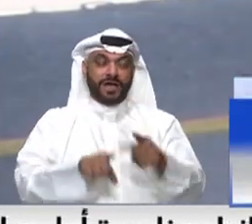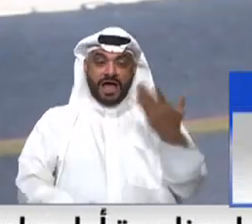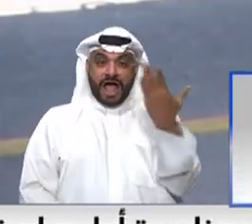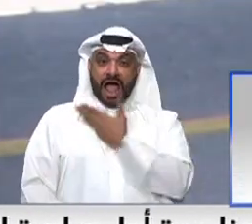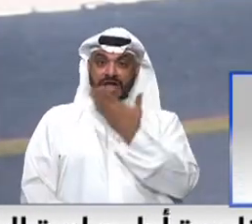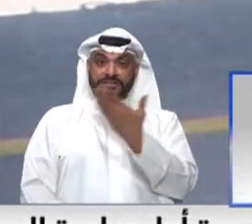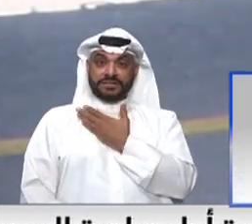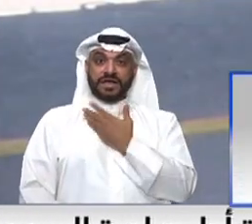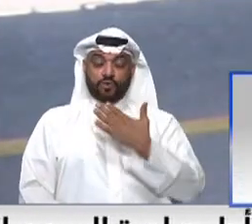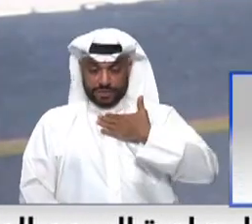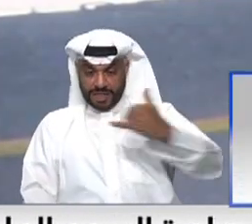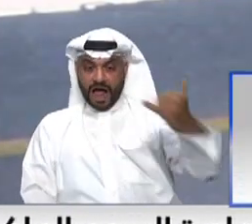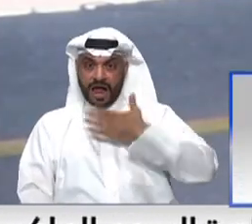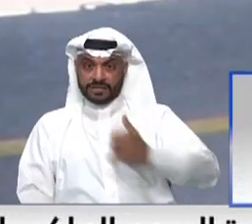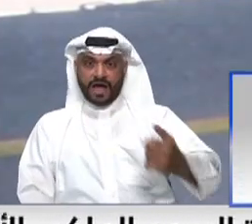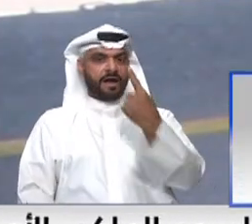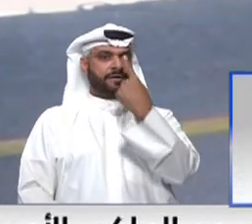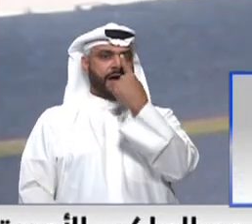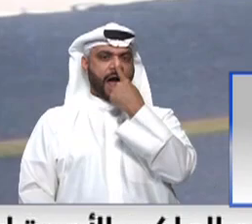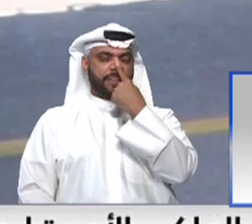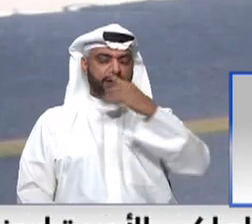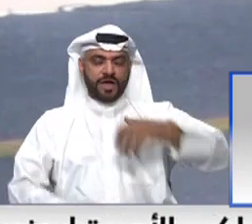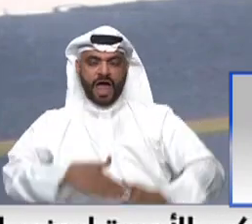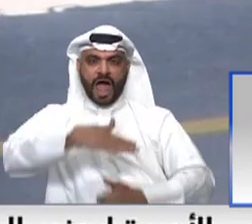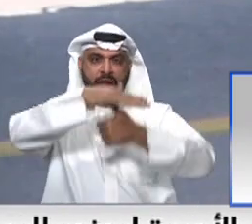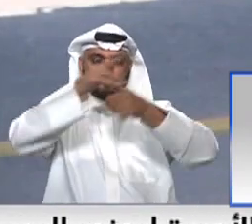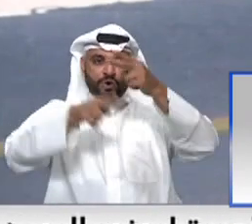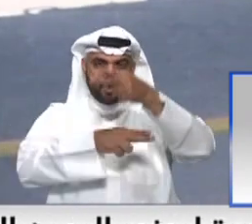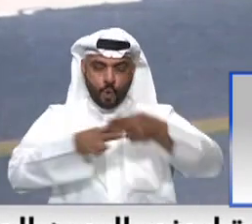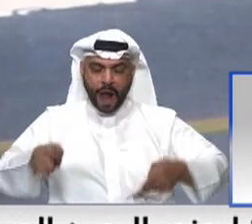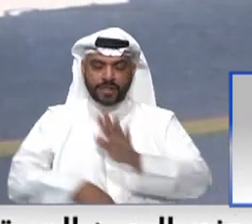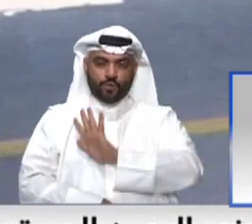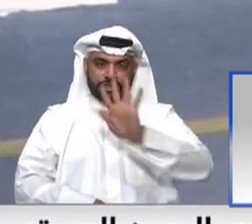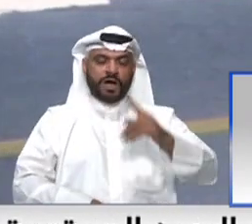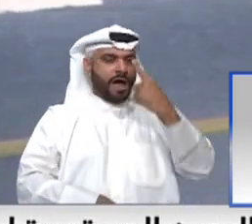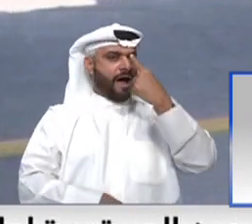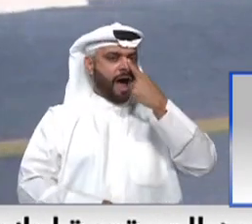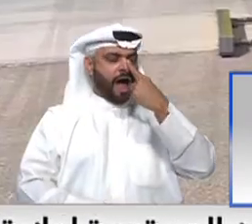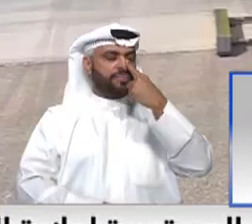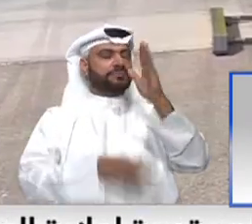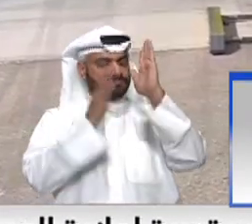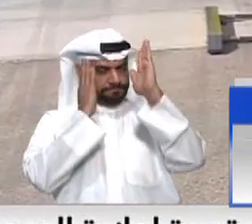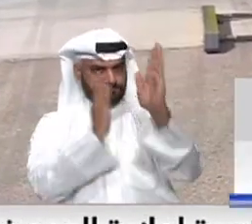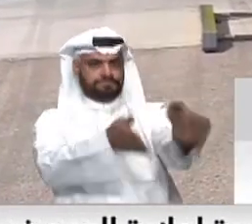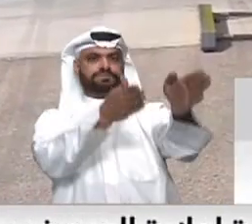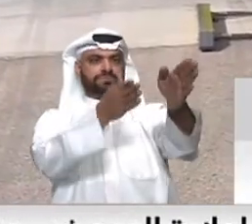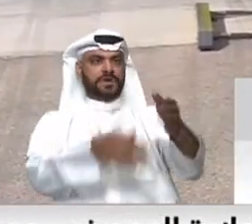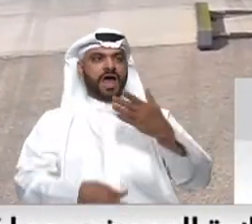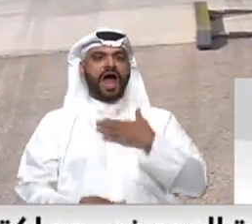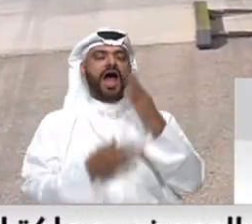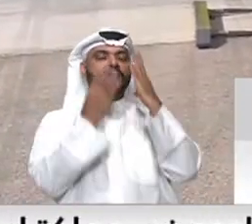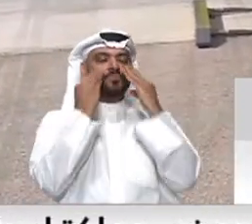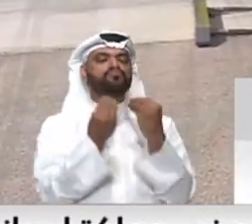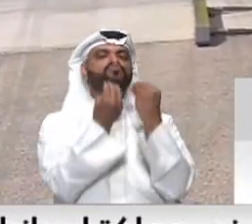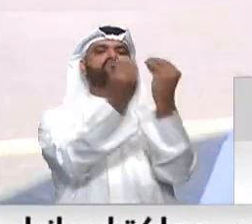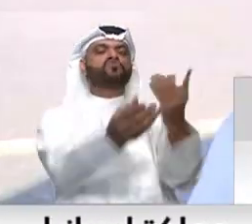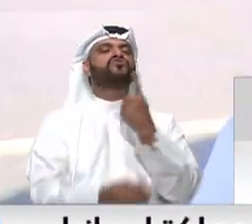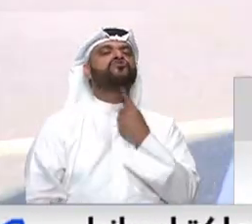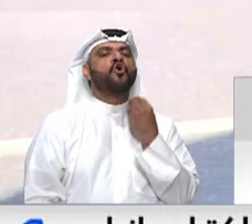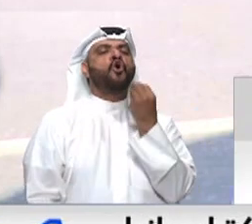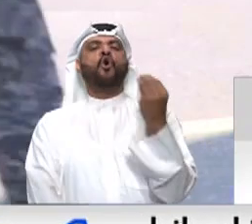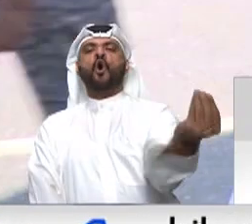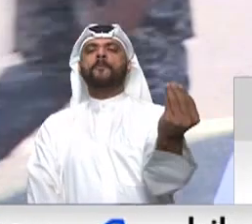نادتنا وشعب الكويت أميرا وحكومة وشعبا لبوا هذا النداء. هي عربون محبة